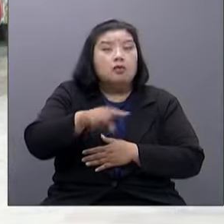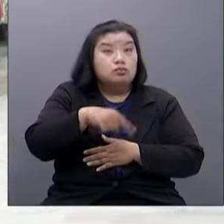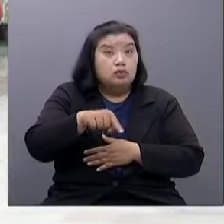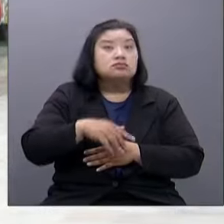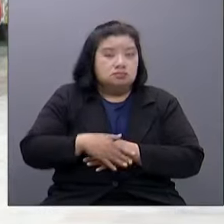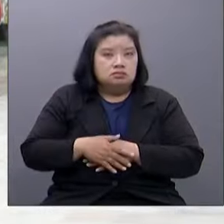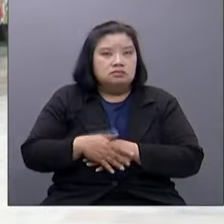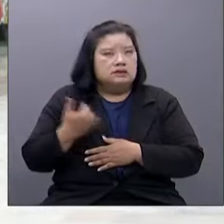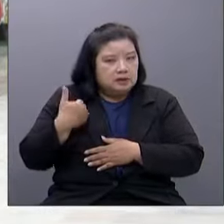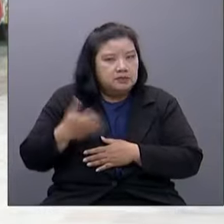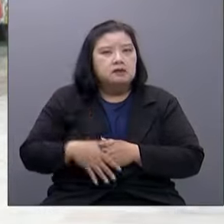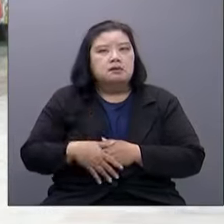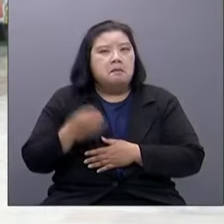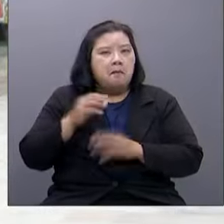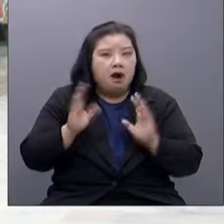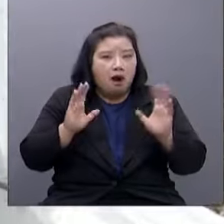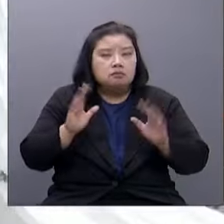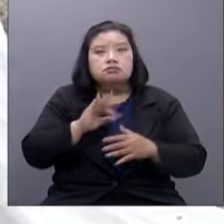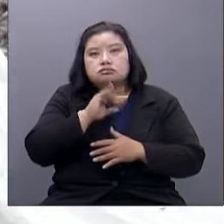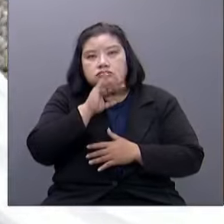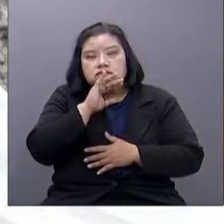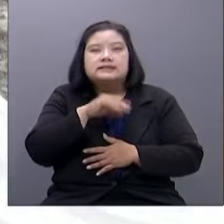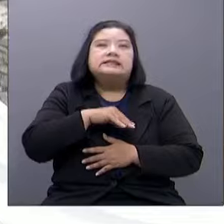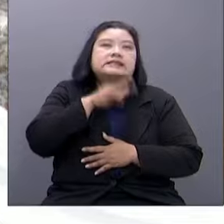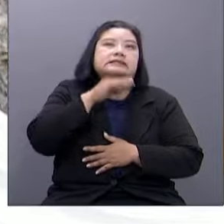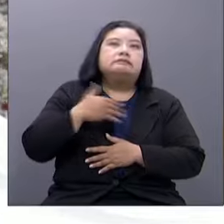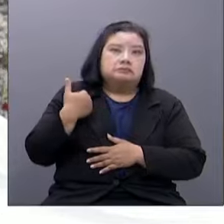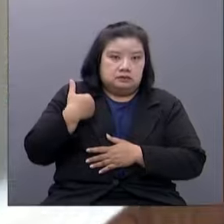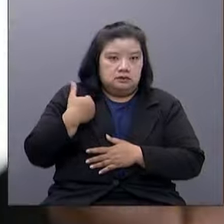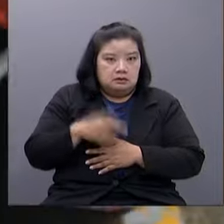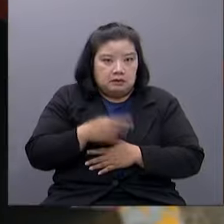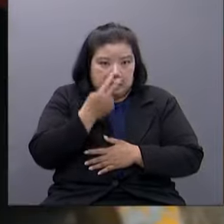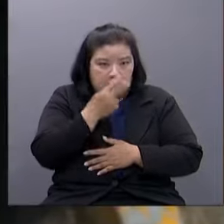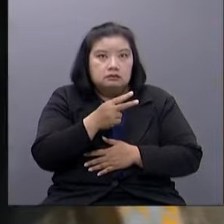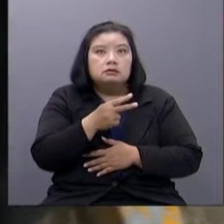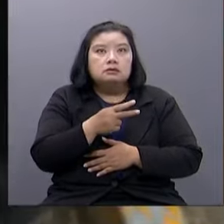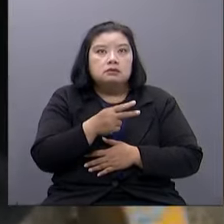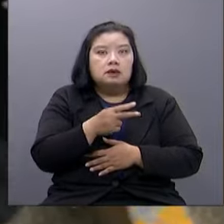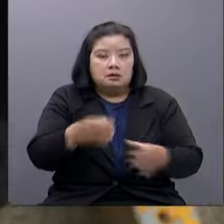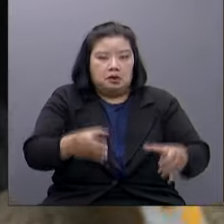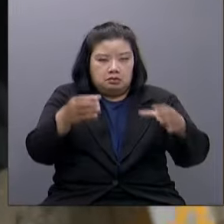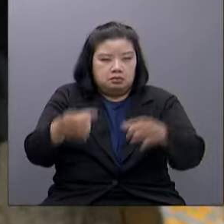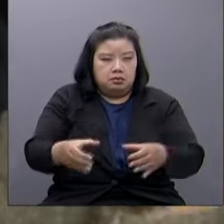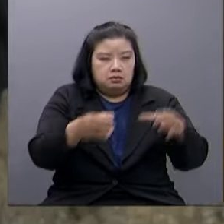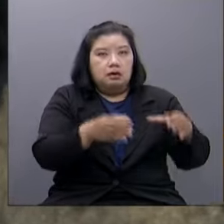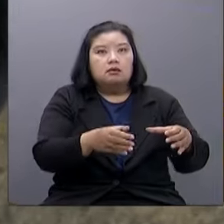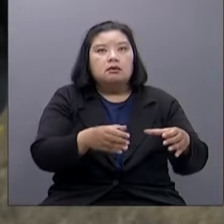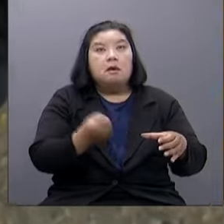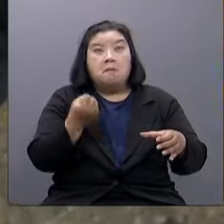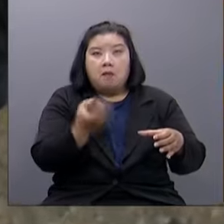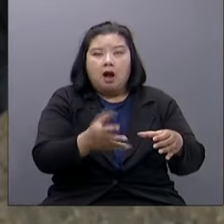าขยะที่เป็นพวกเศษอาหารก็จะมีค่อนข้างมากนะคะในสัดส่วนที่เกือบ